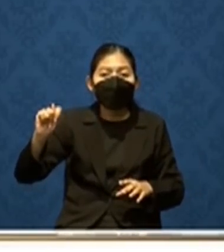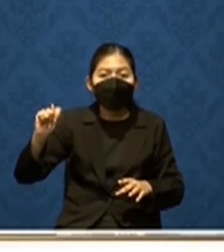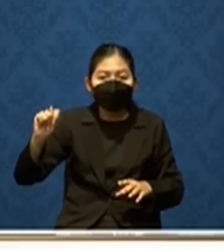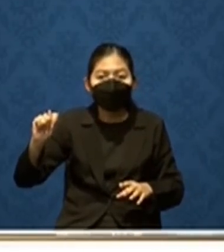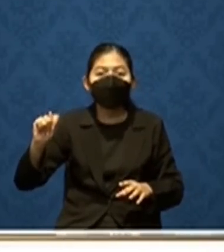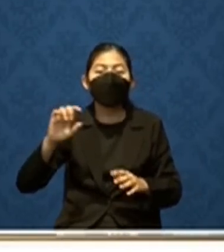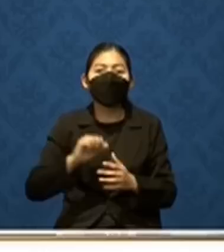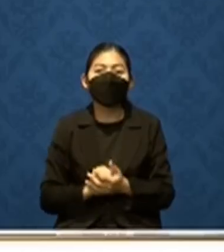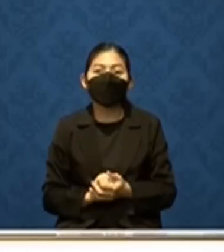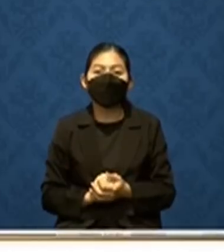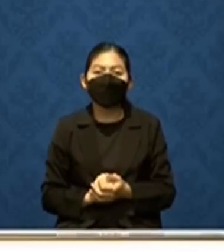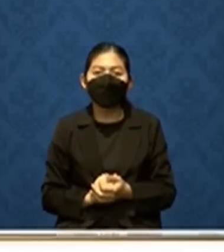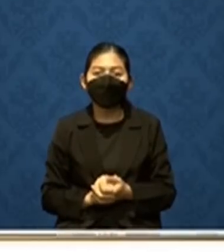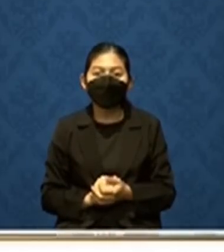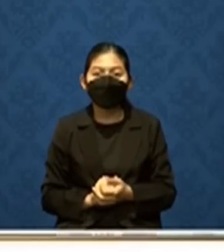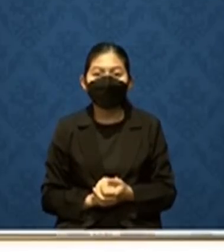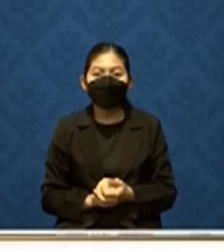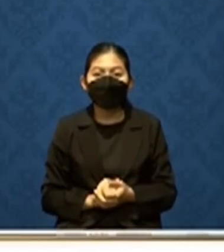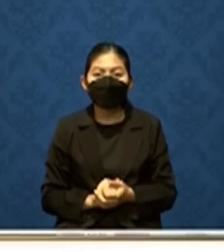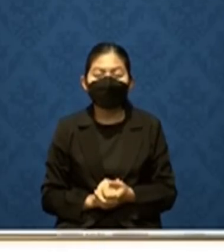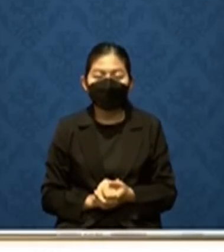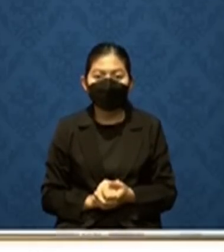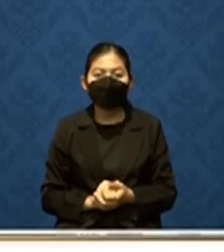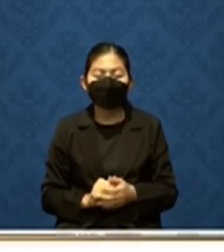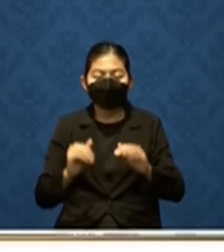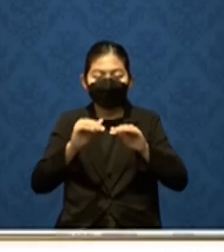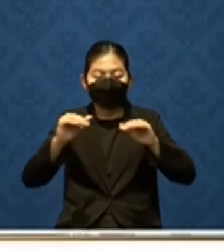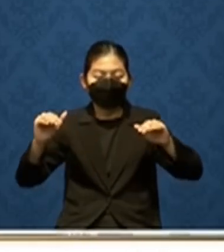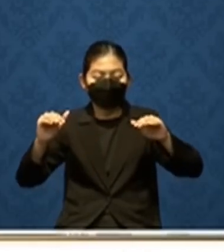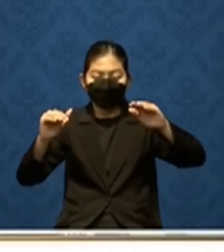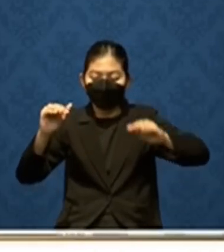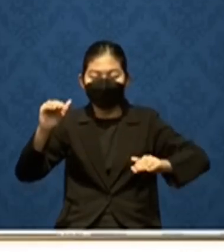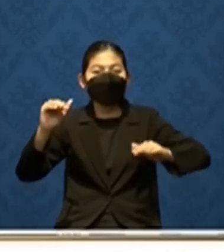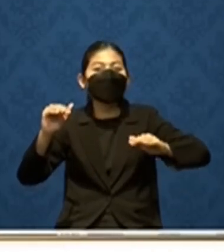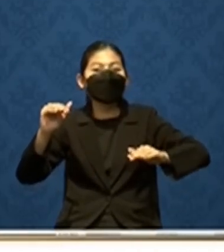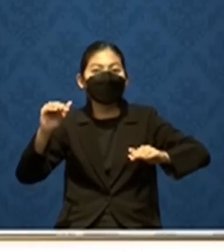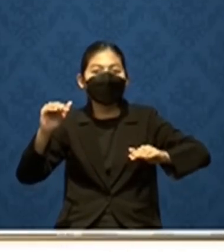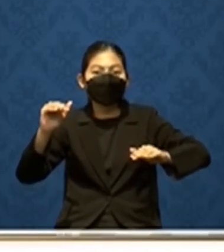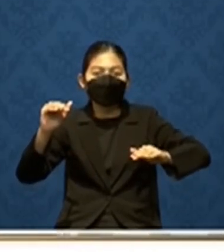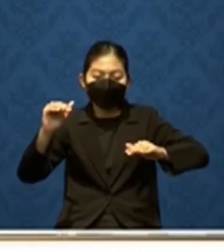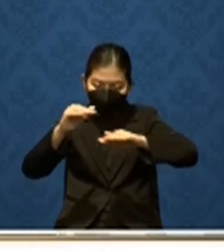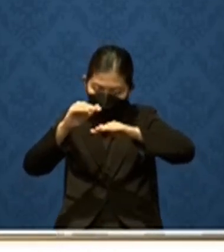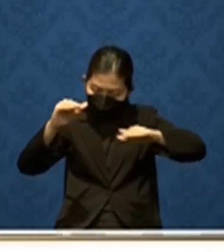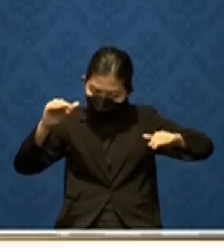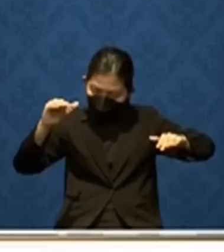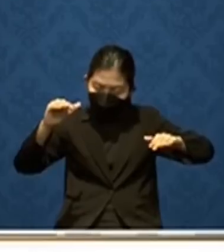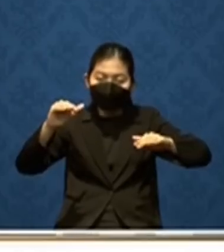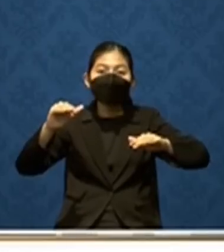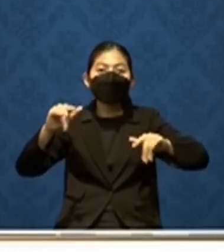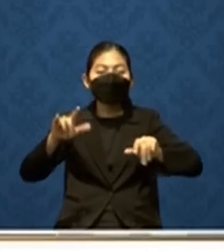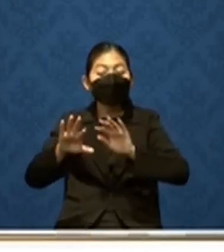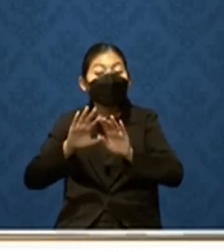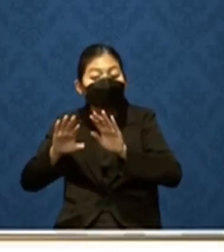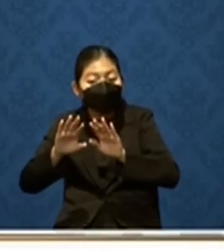Educationเทสเนี่ยถ้าต่ำกว่าเกณฑ์พี่ตั้มกางเกง Modเทียบ